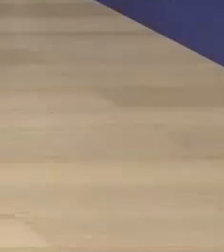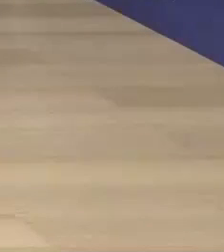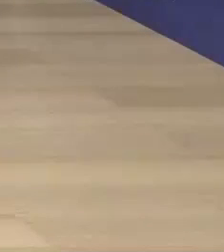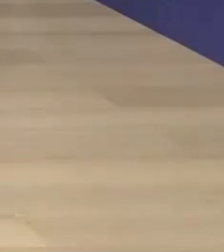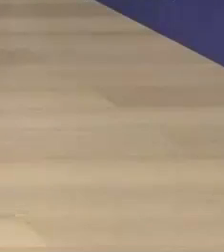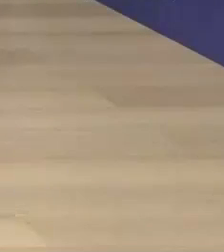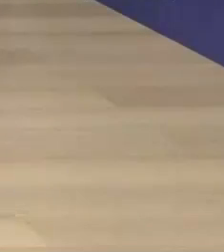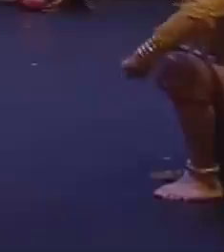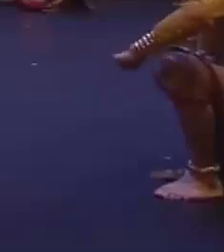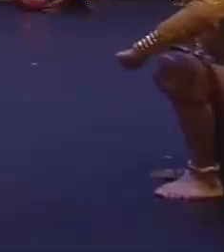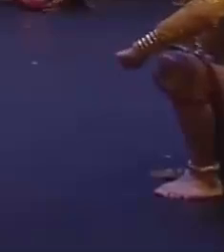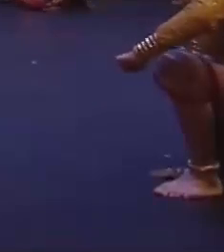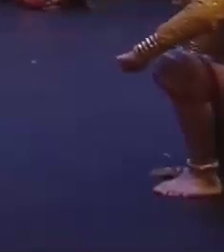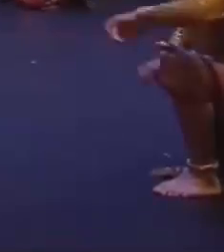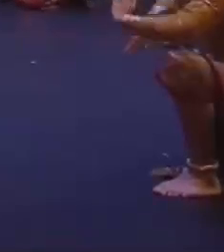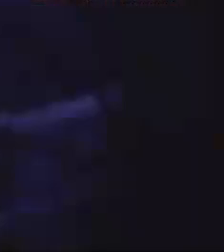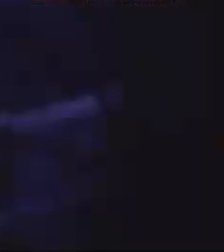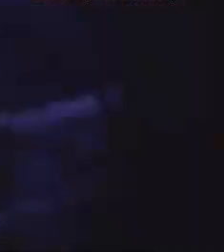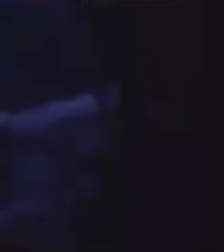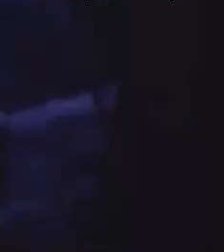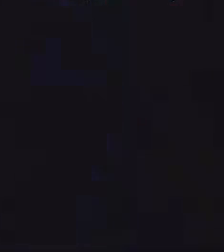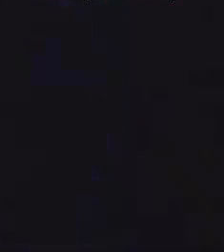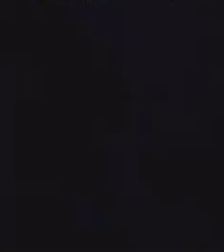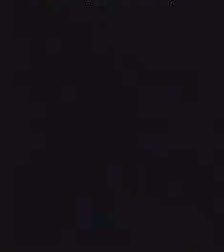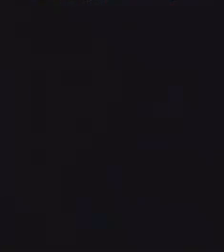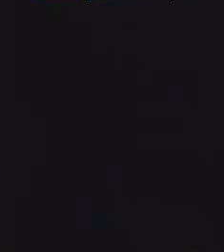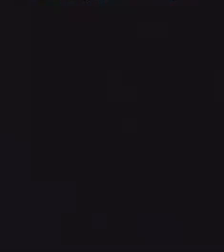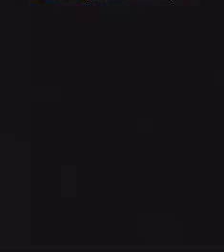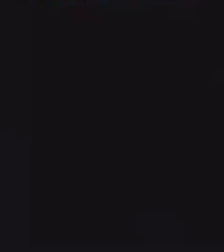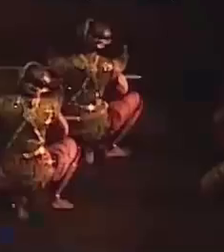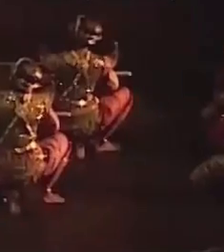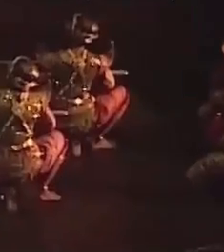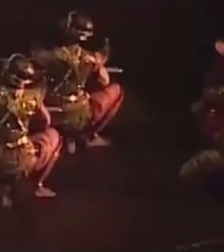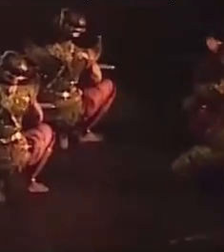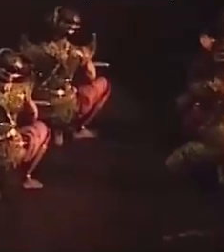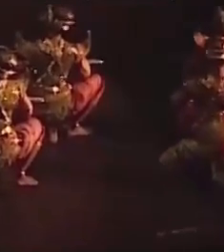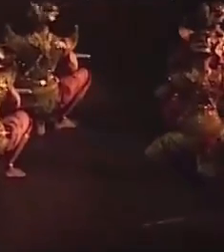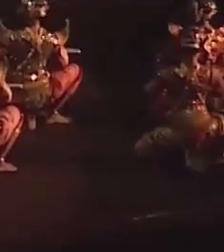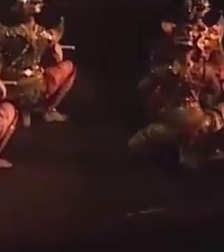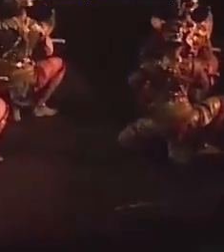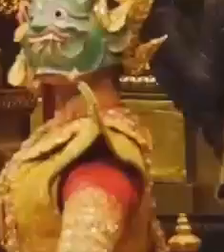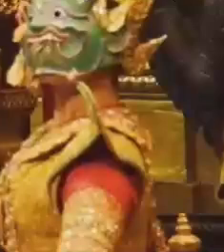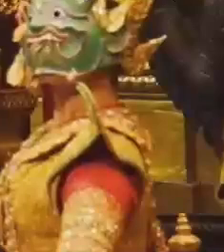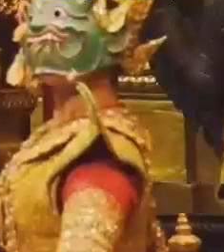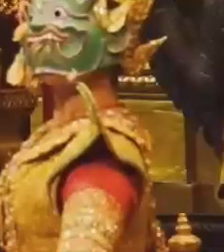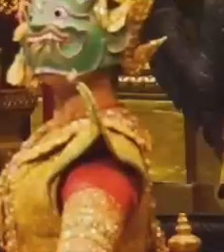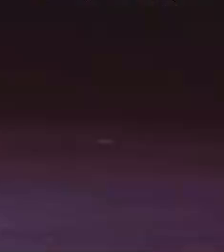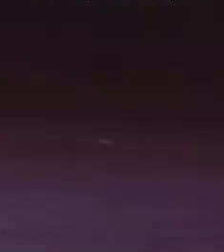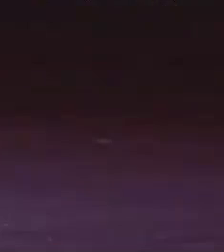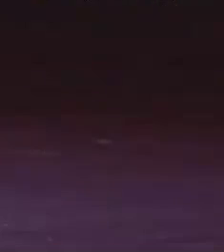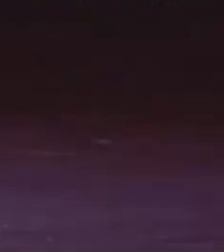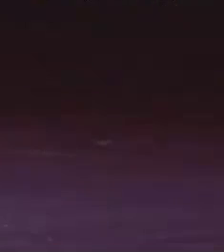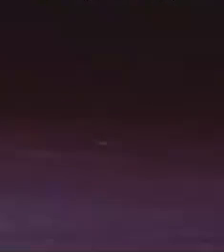เยาวชนคนอื่นๆด้วยนะครับที่สนใจในศิลปะการแสดงโขนอีกด้วยนะครับนับเป็นเวลาเกือบ 2ทศวรรษนะครับที่โขนของ